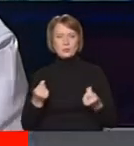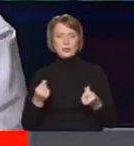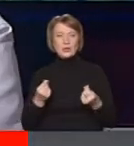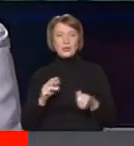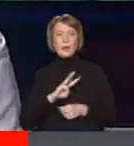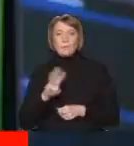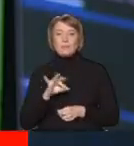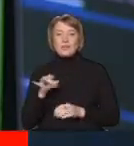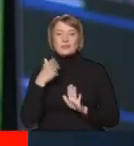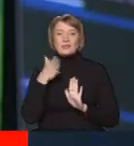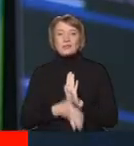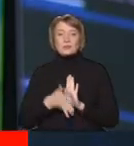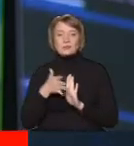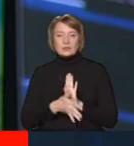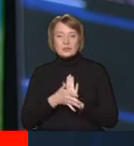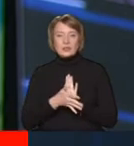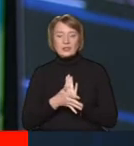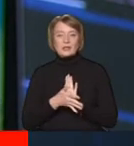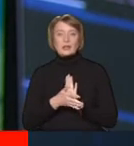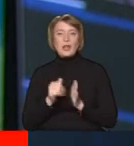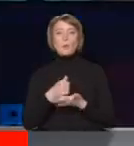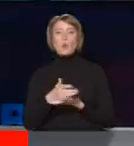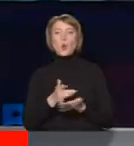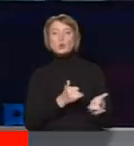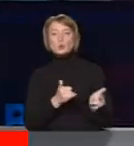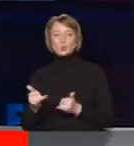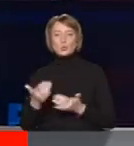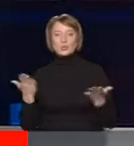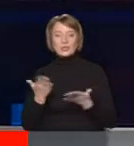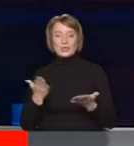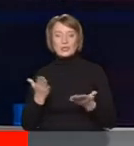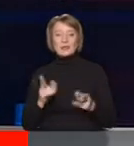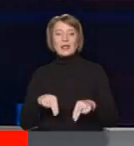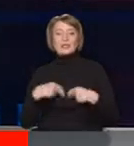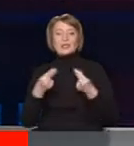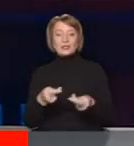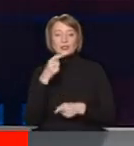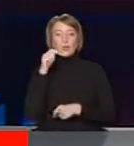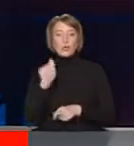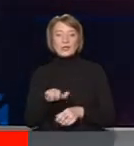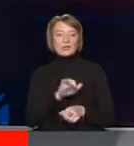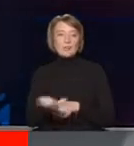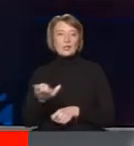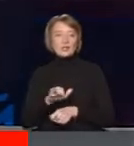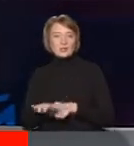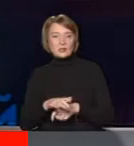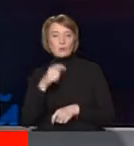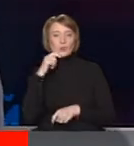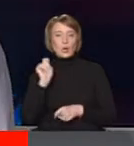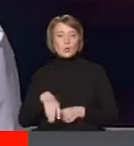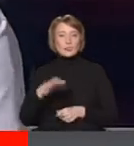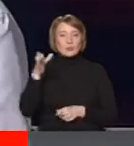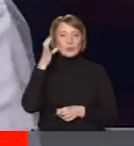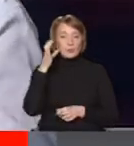мільярди, витрачати на товари і послуги, які є, які надаються українськими підприємствами, українцями, українськими